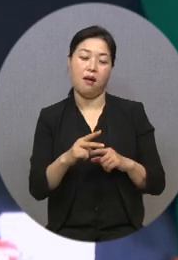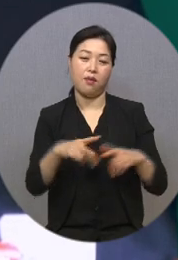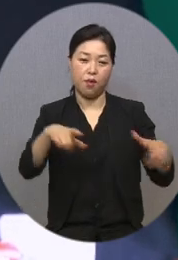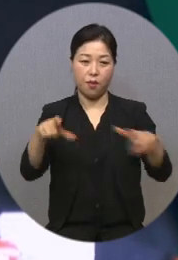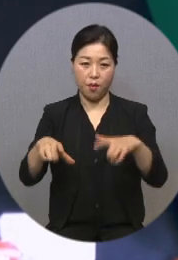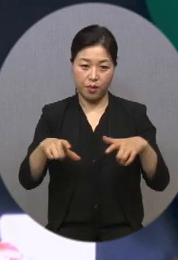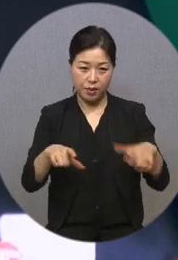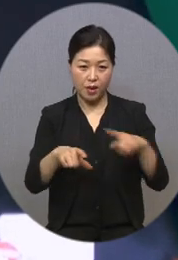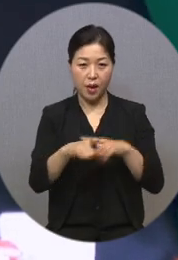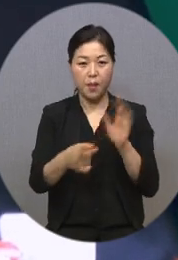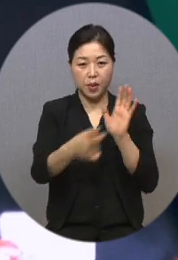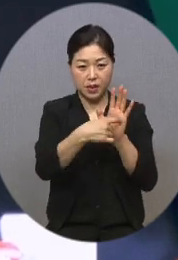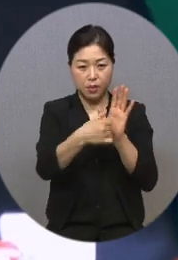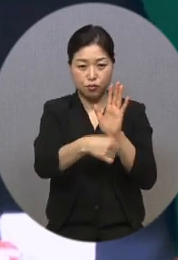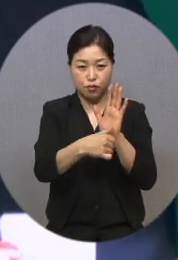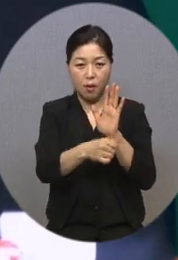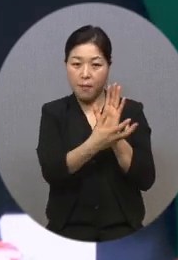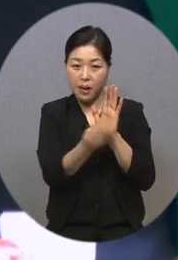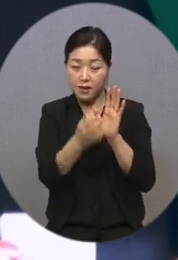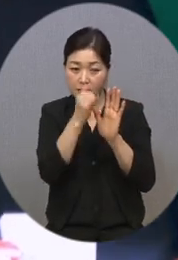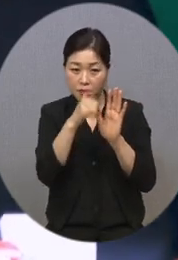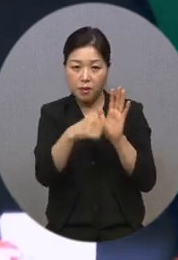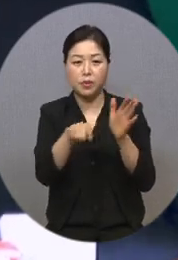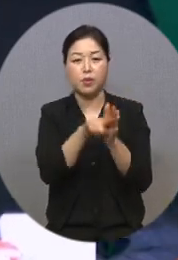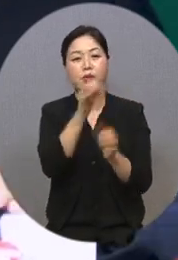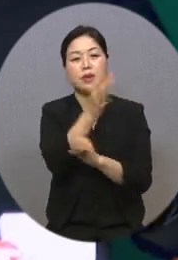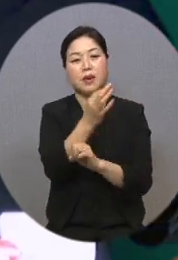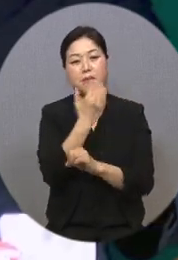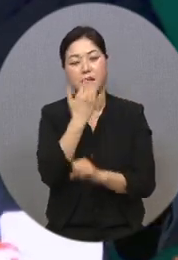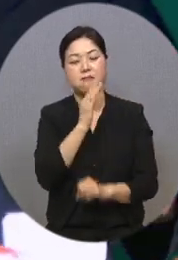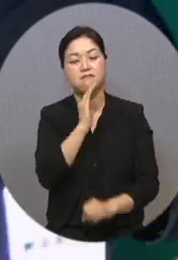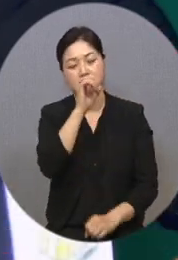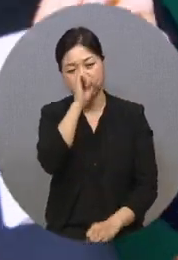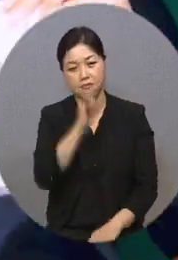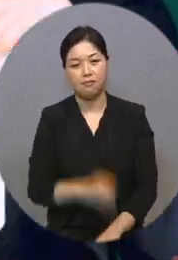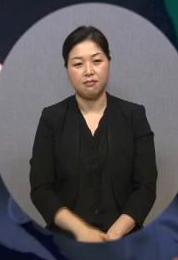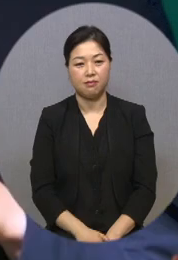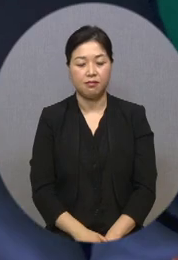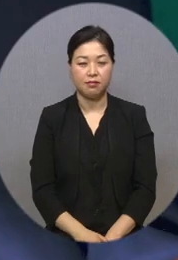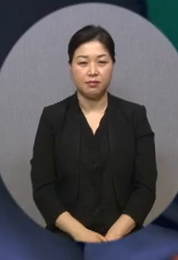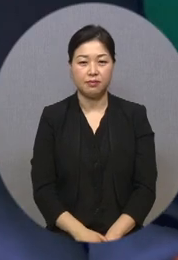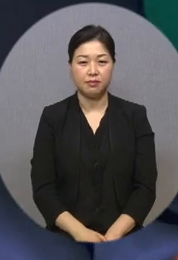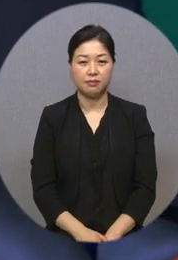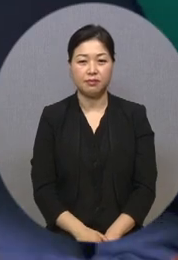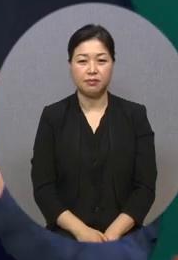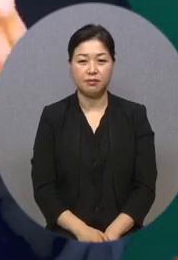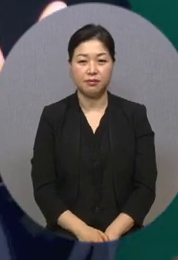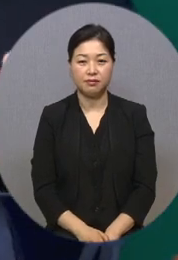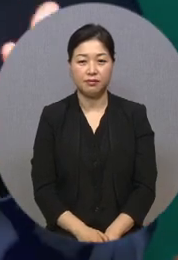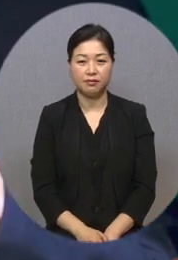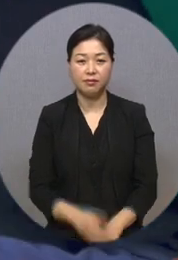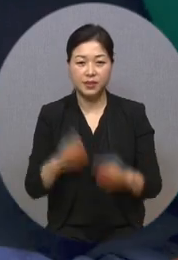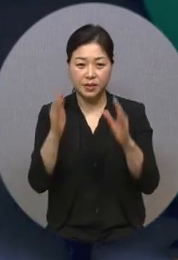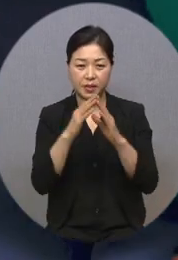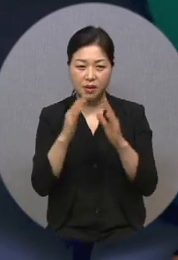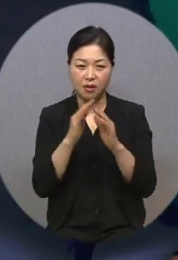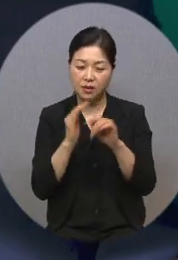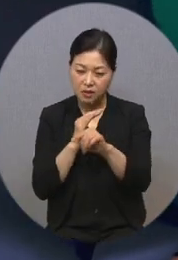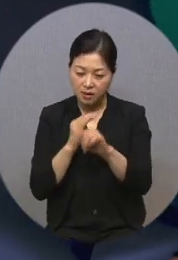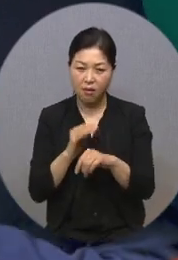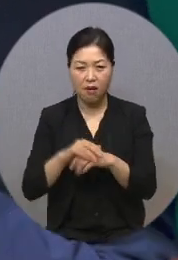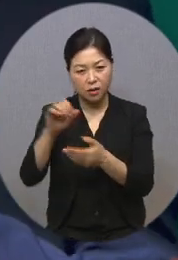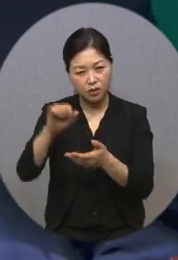제품들이 많기 때문에 믿고 살 수 있다는 게 얼마나 좋은 맞아요, 거겠습니까? 맞아요. 그 이제 집에서 네. 와, 이게 어디에서